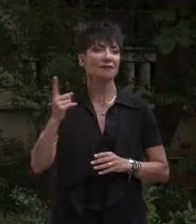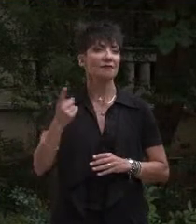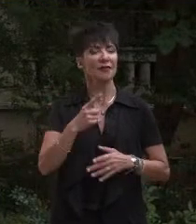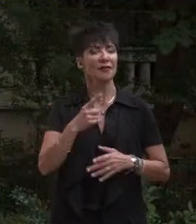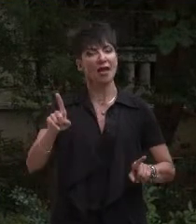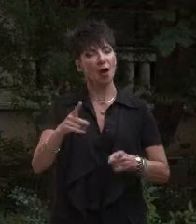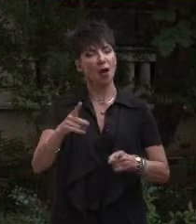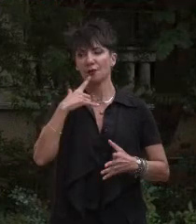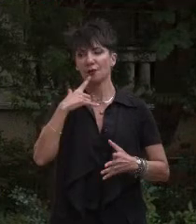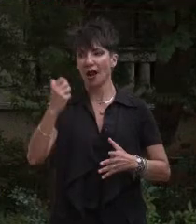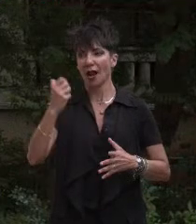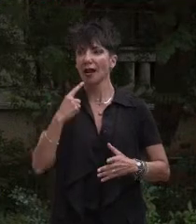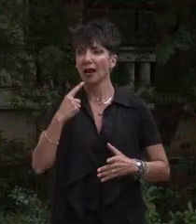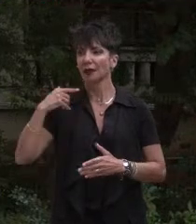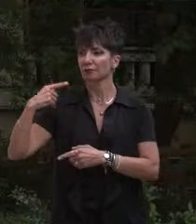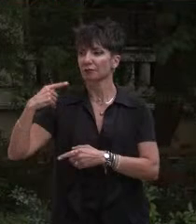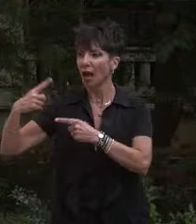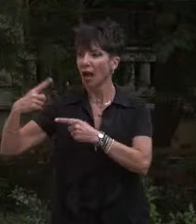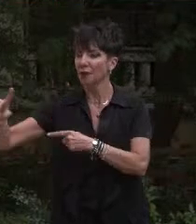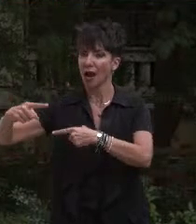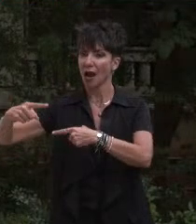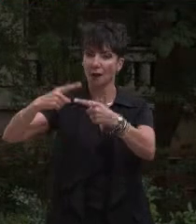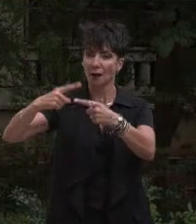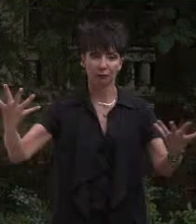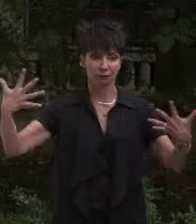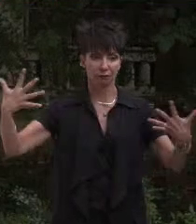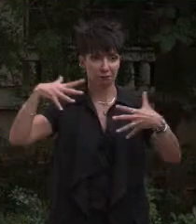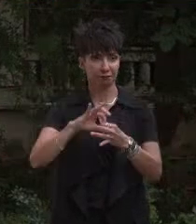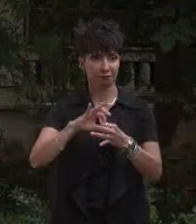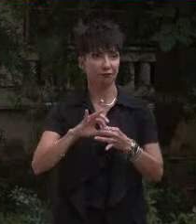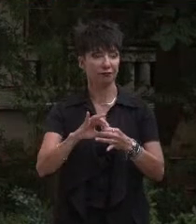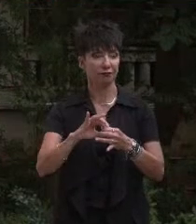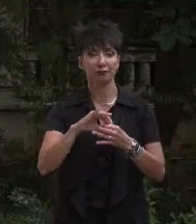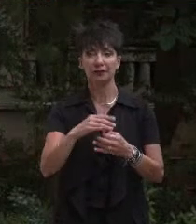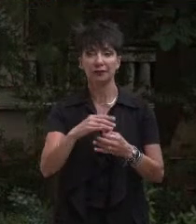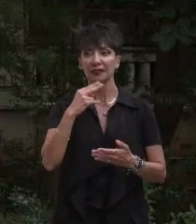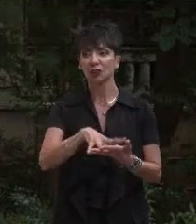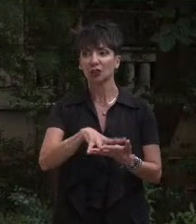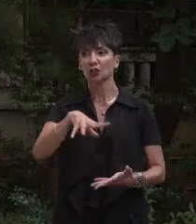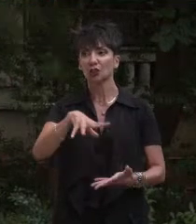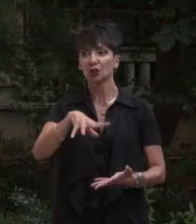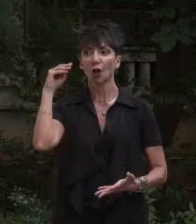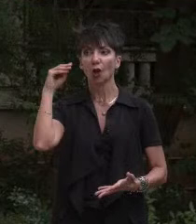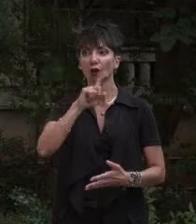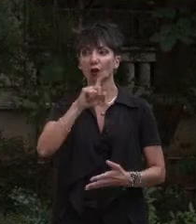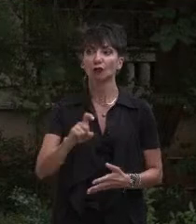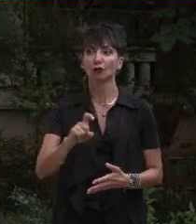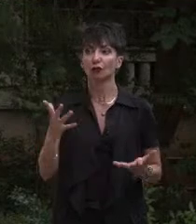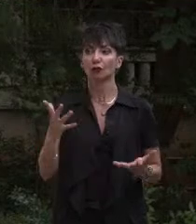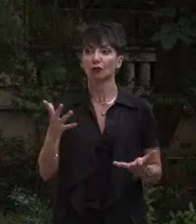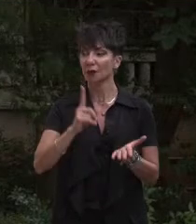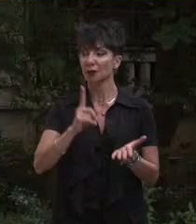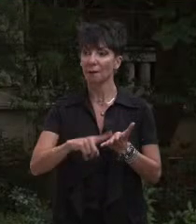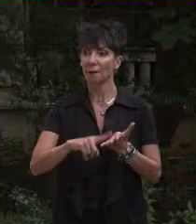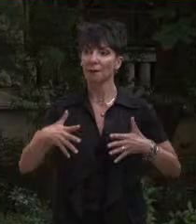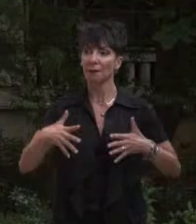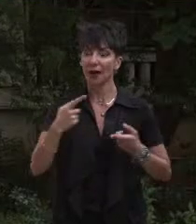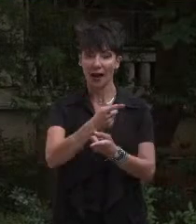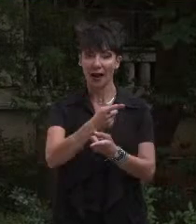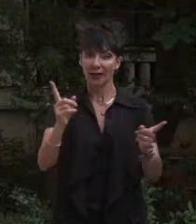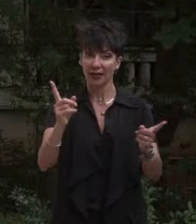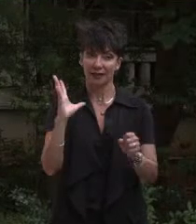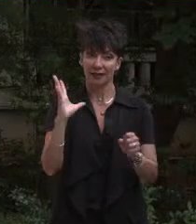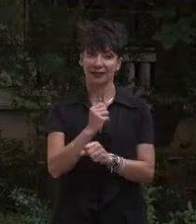μας και να νιώσουμε το νόημα της ζωής, να το χαρούμε. Εσείς σήμερα